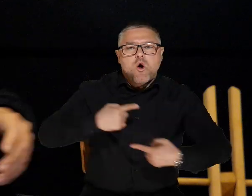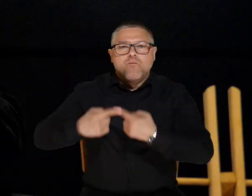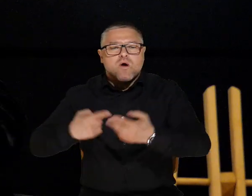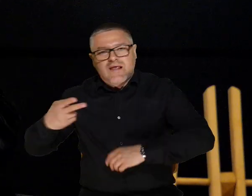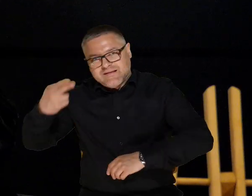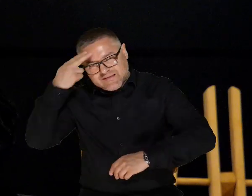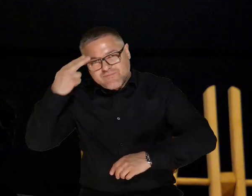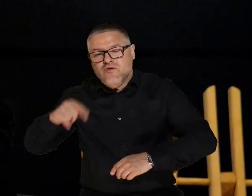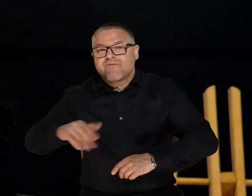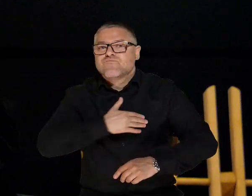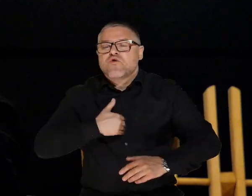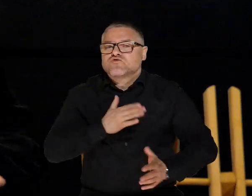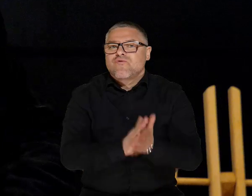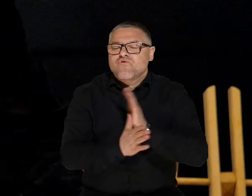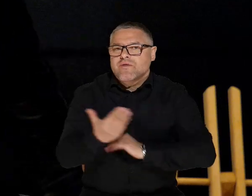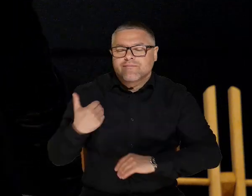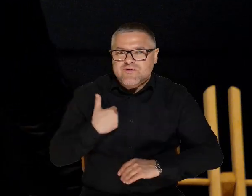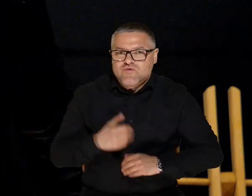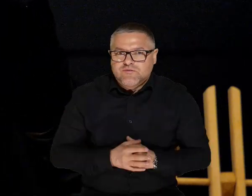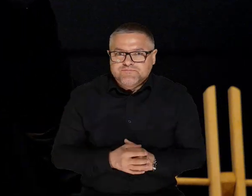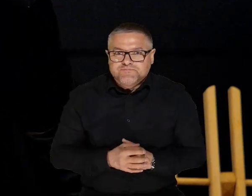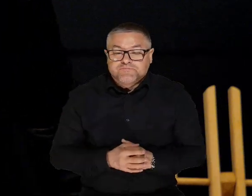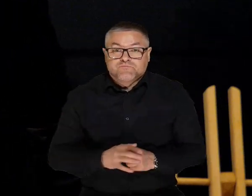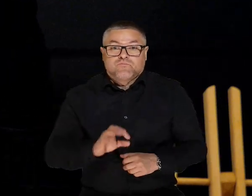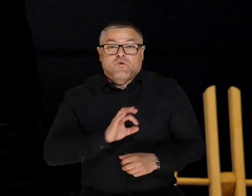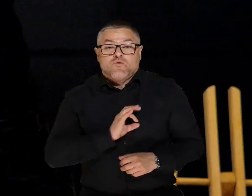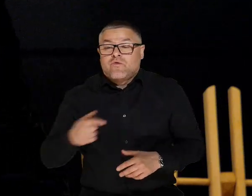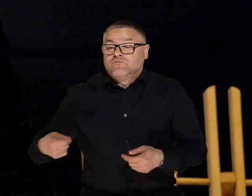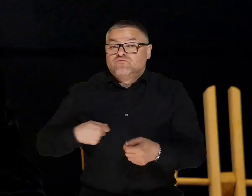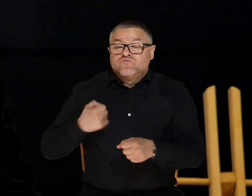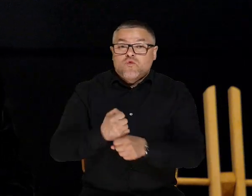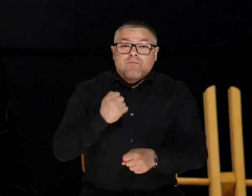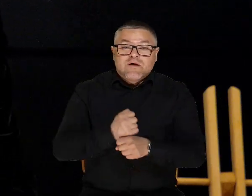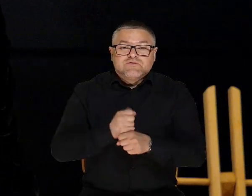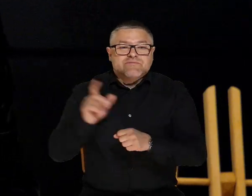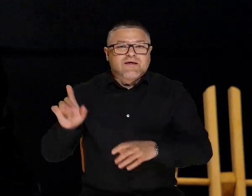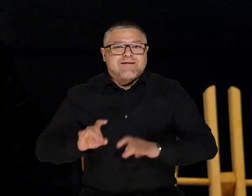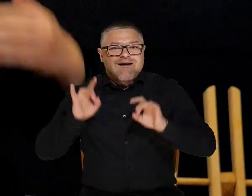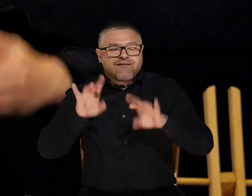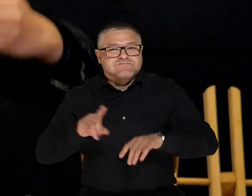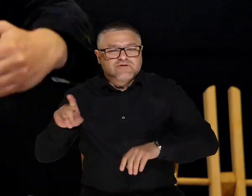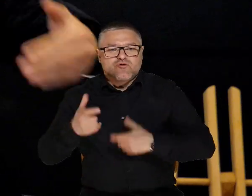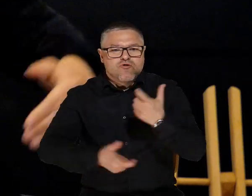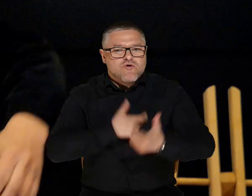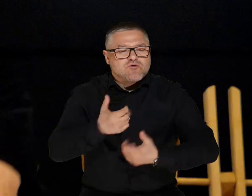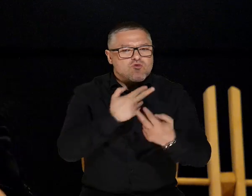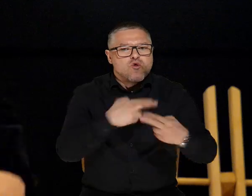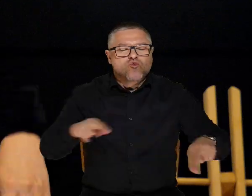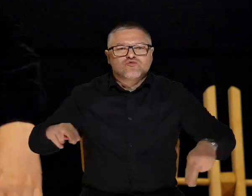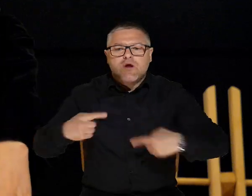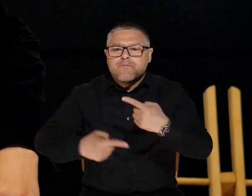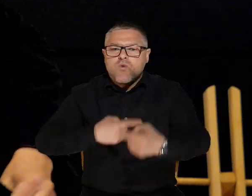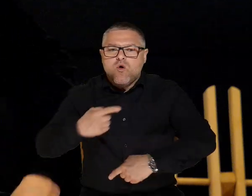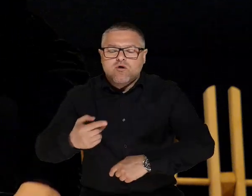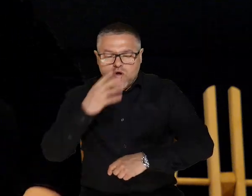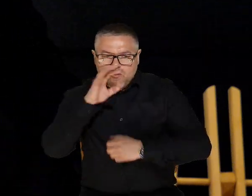traumatyzację wojenną w Polsce. No, niedawno mój współpracownik z Australii, który to bada w Polsce, właśnie te różnice między pokoleniami,